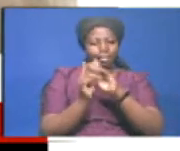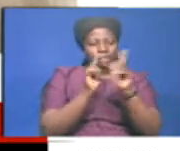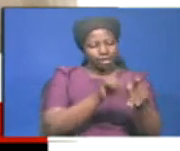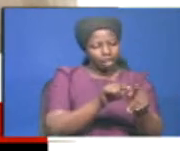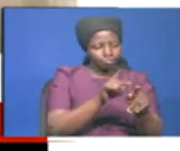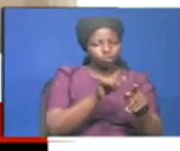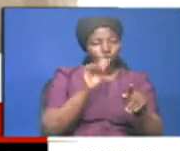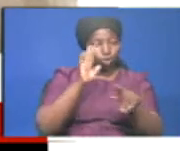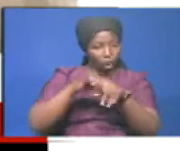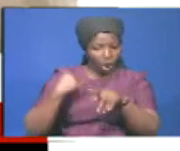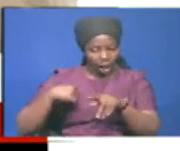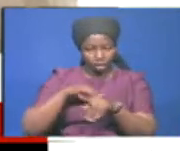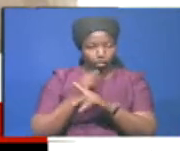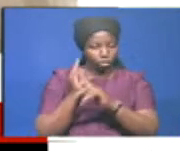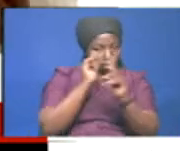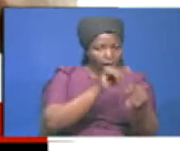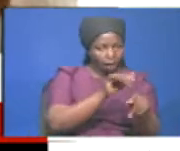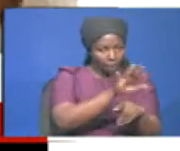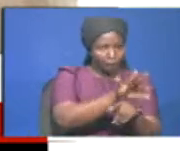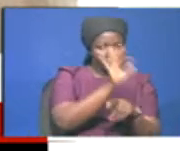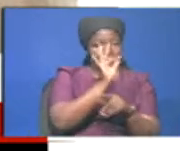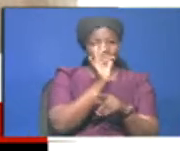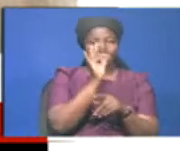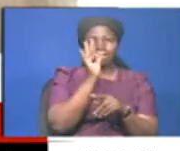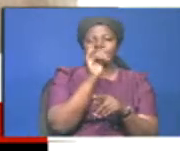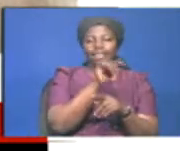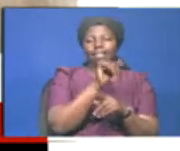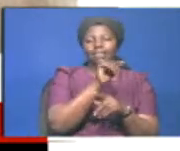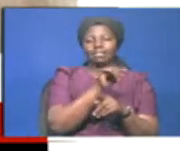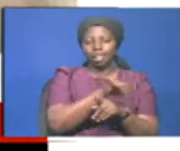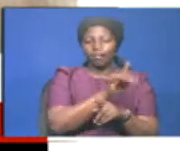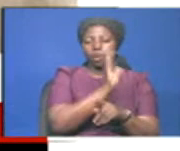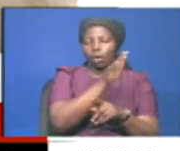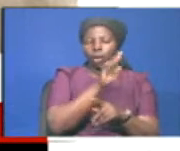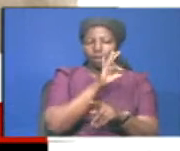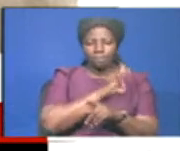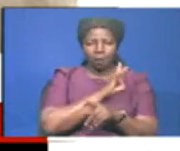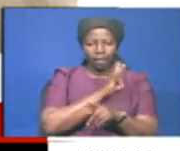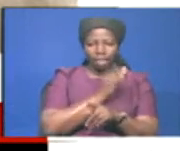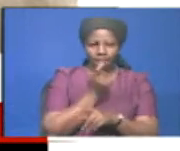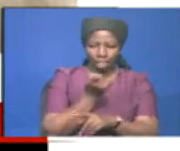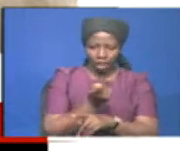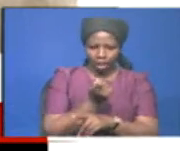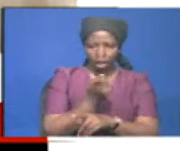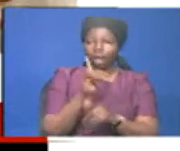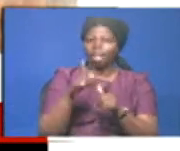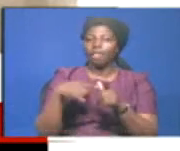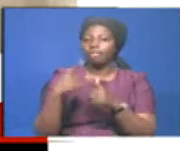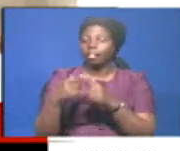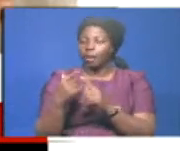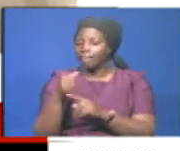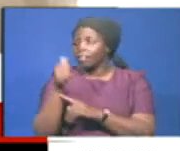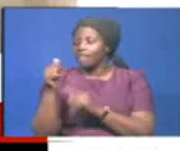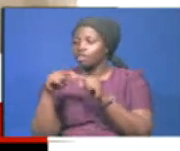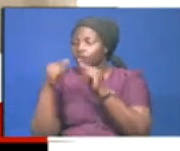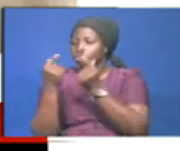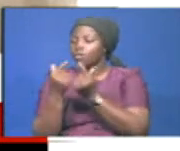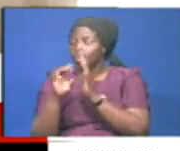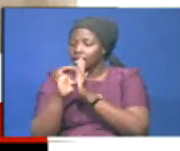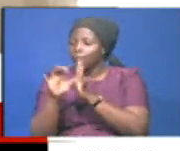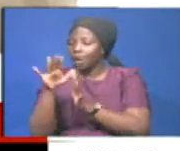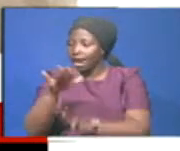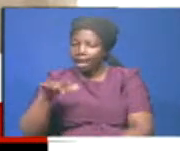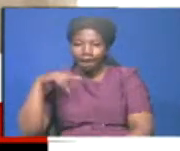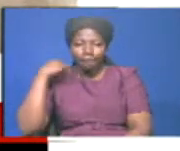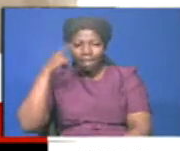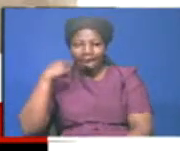na iwe kuwa ni njia pia ya mapato kidogo. Na kuna vikundi kadhaa kama kwa sehemu kama Madhare, Korokocho